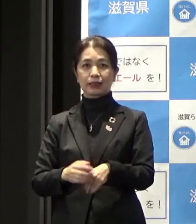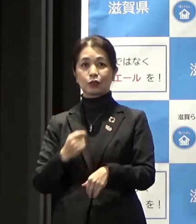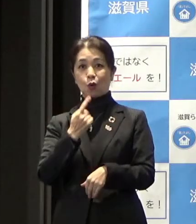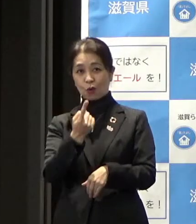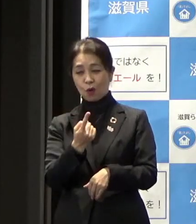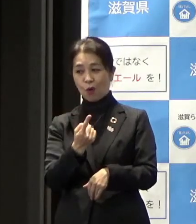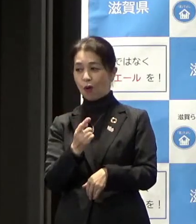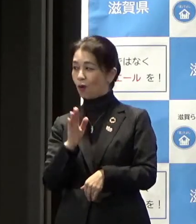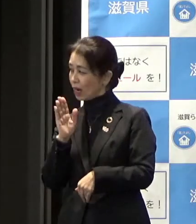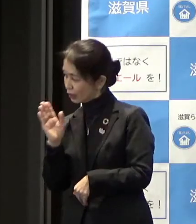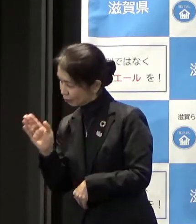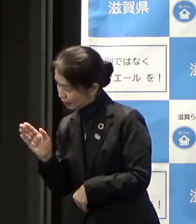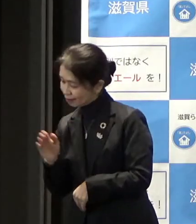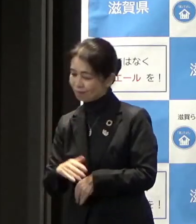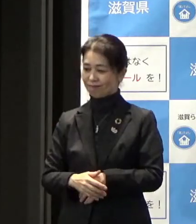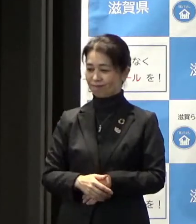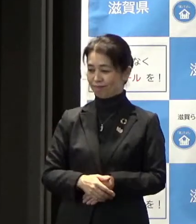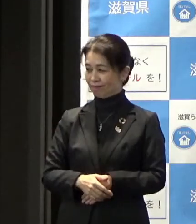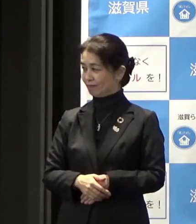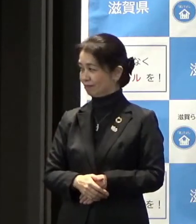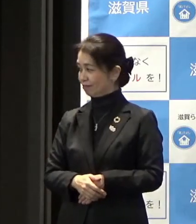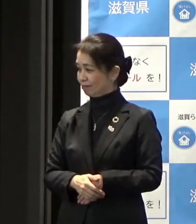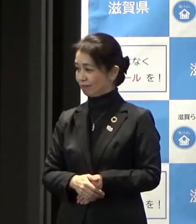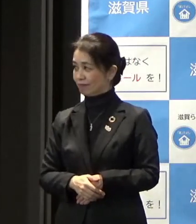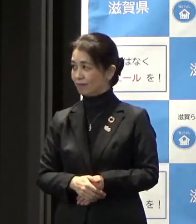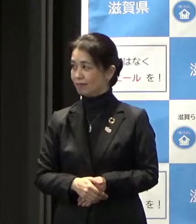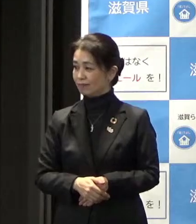ことといたします。